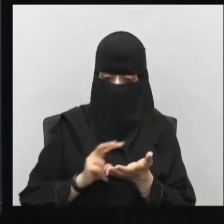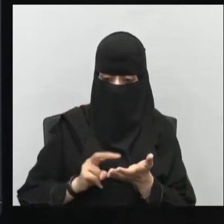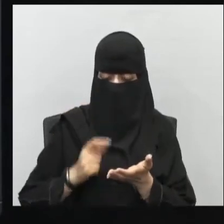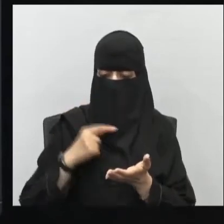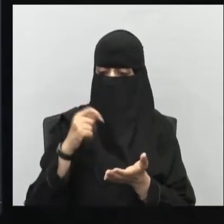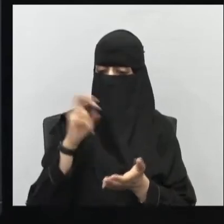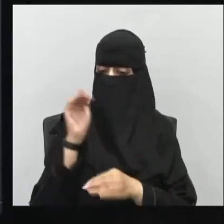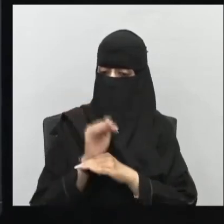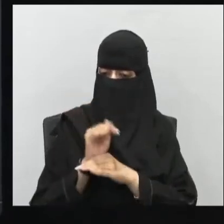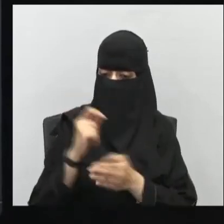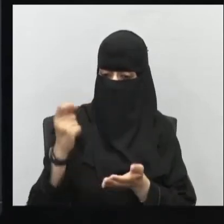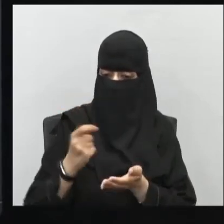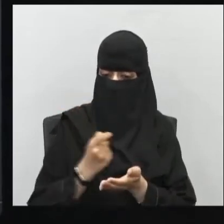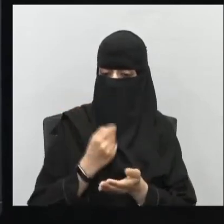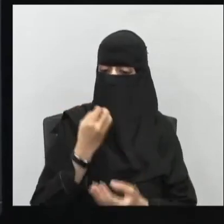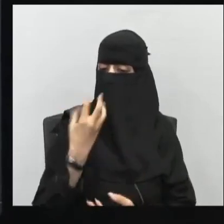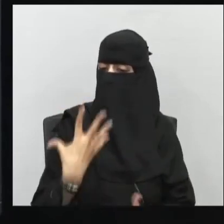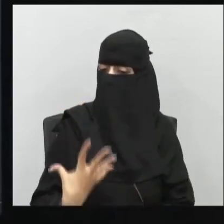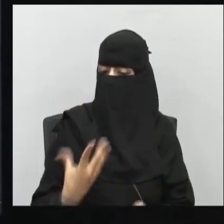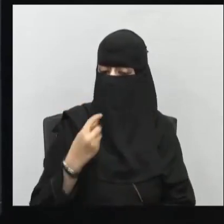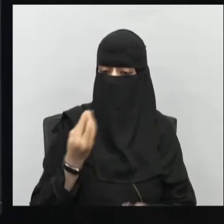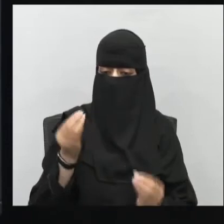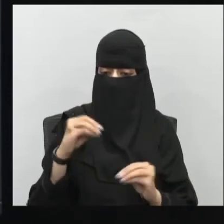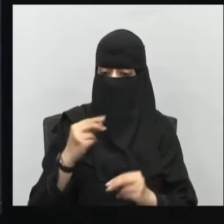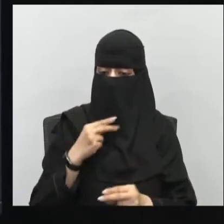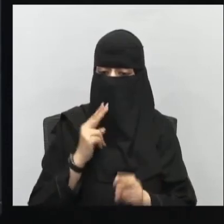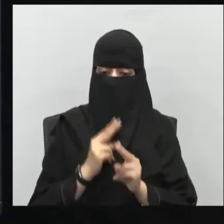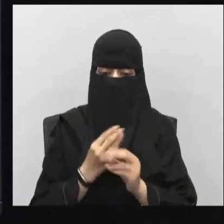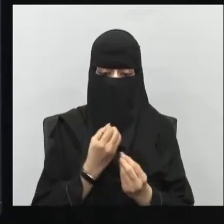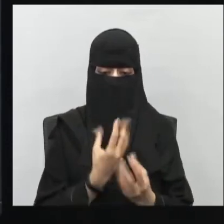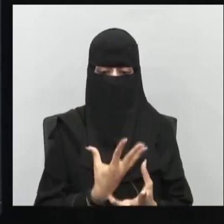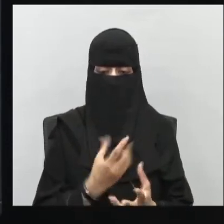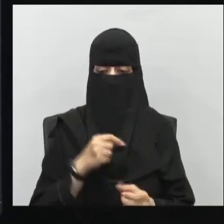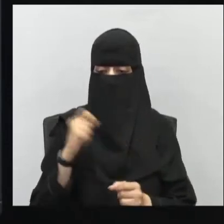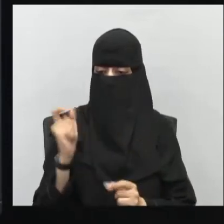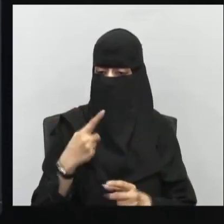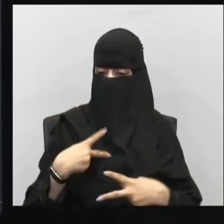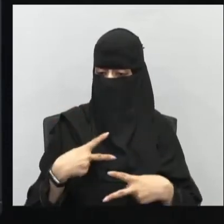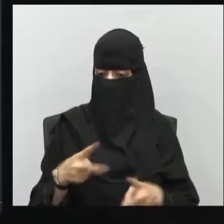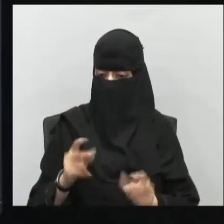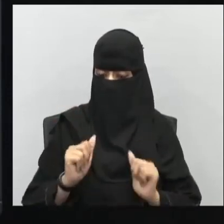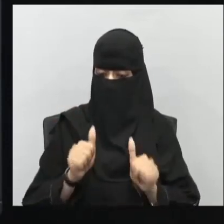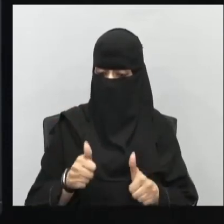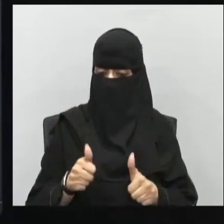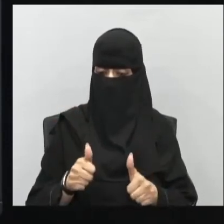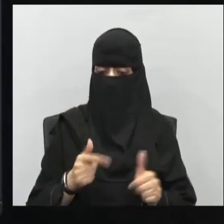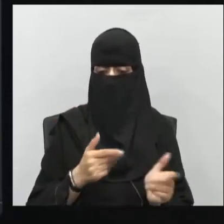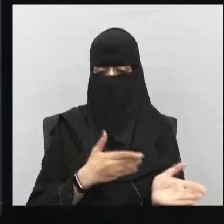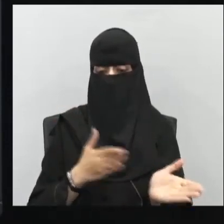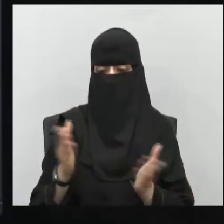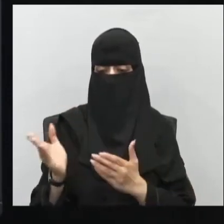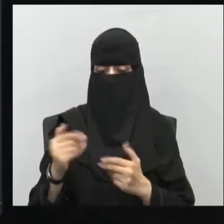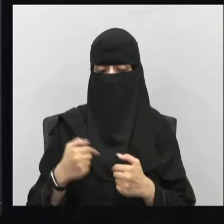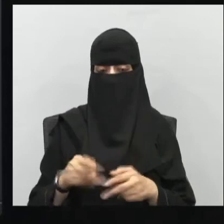أيضا نتعلم الكتابة بخط جميل وأيضا التحدث بطلاقة. هل أنتم مستعدون يا صغاري؟ إذن هيا